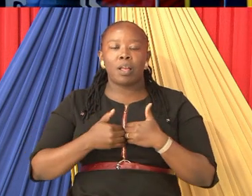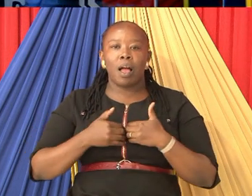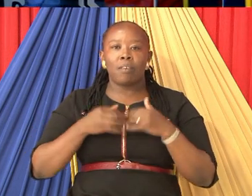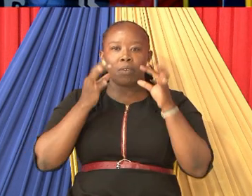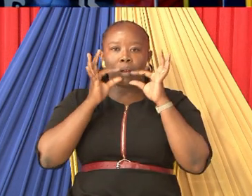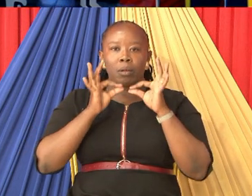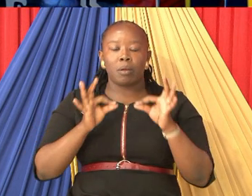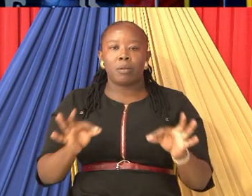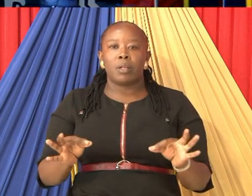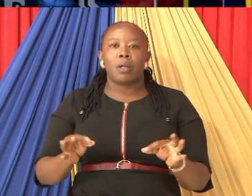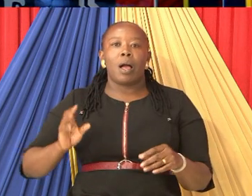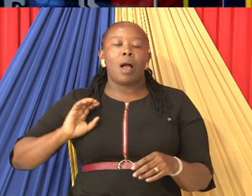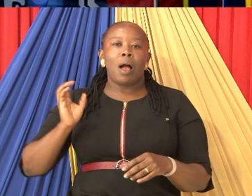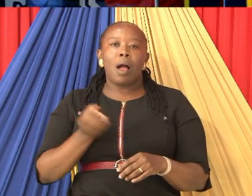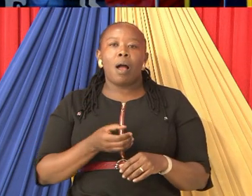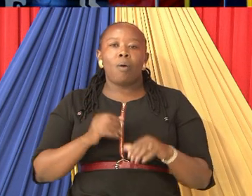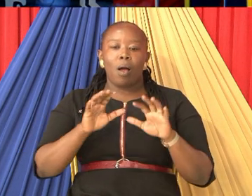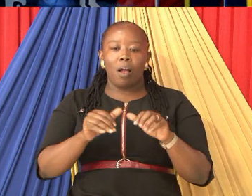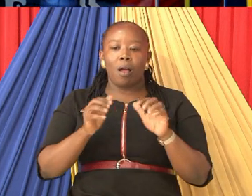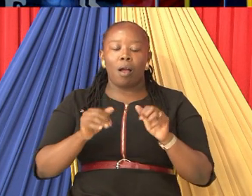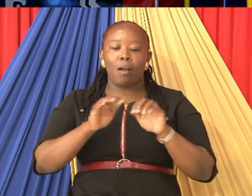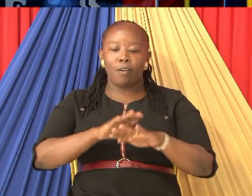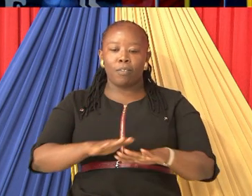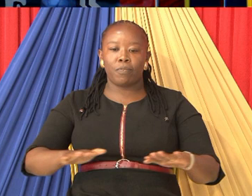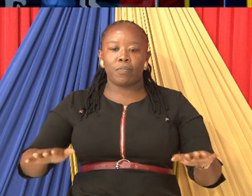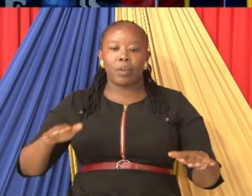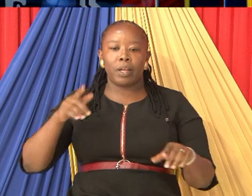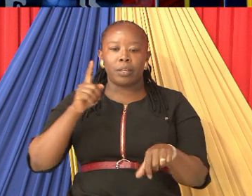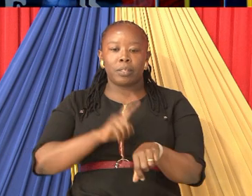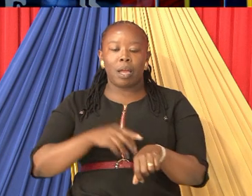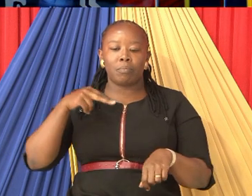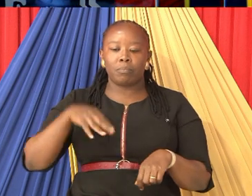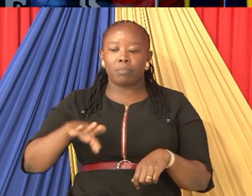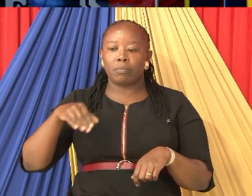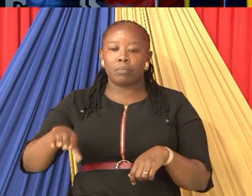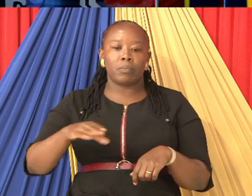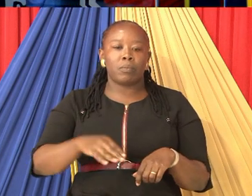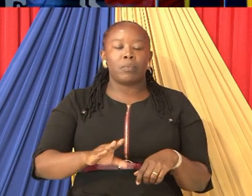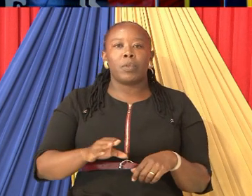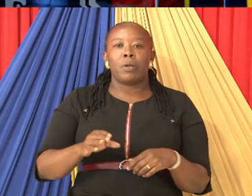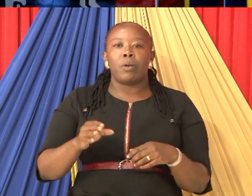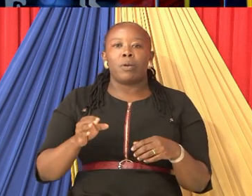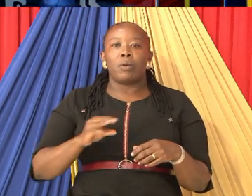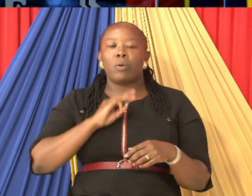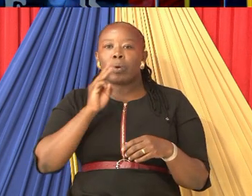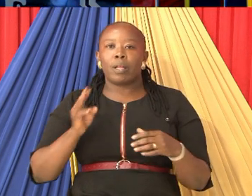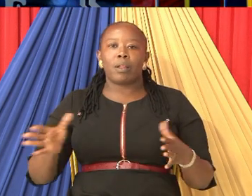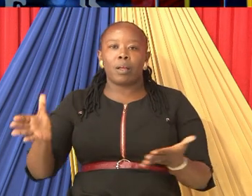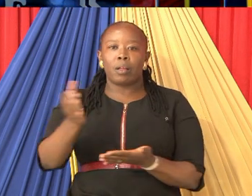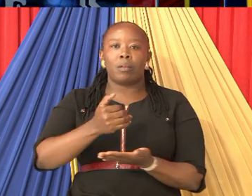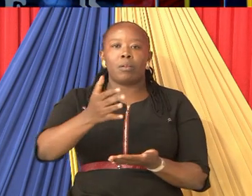Mungu tutavuna. Tunaomba Baba utubariki kwa sababu baraka zote zatoka